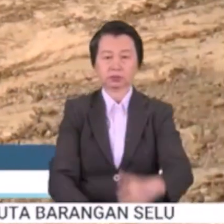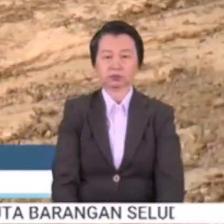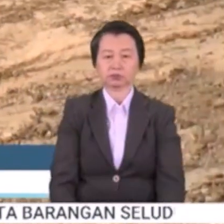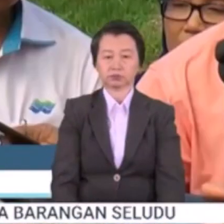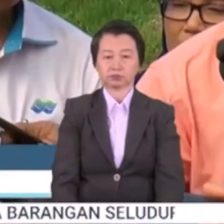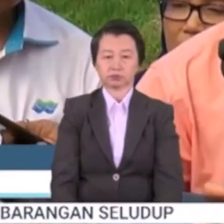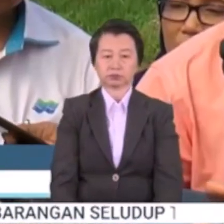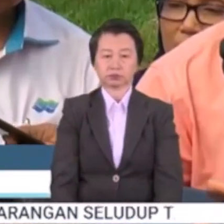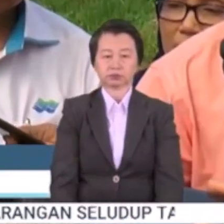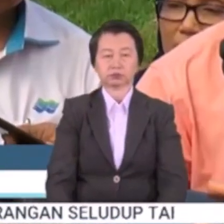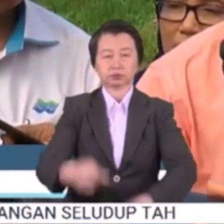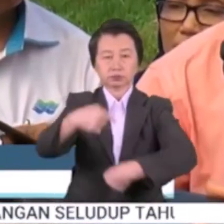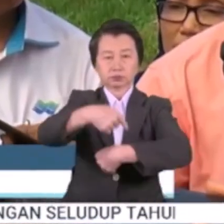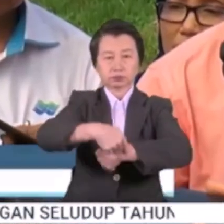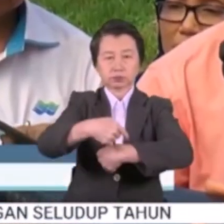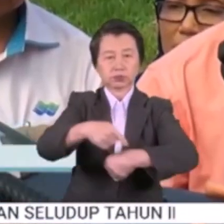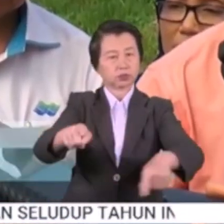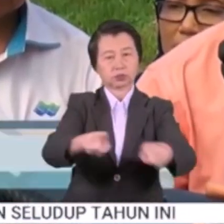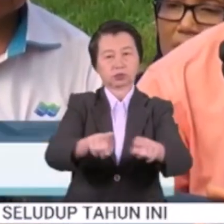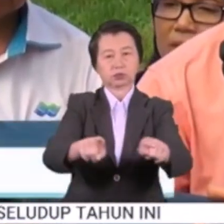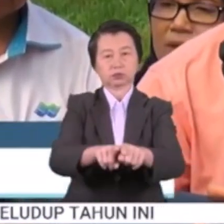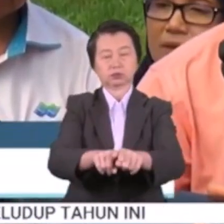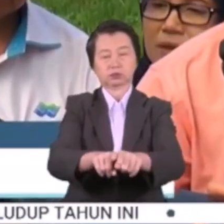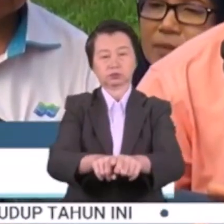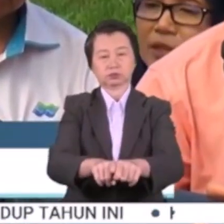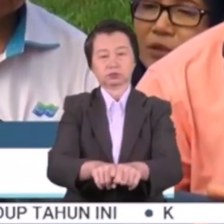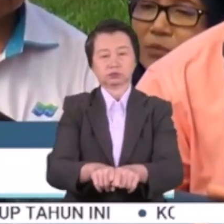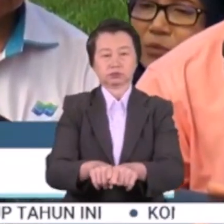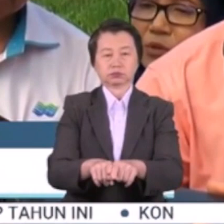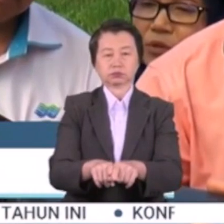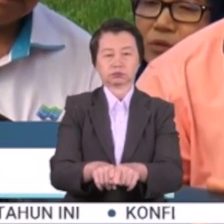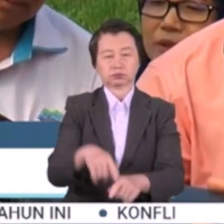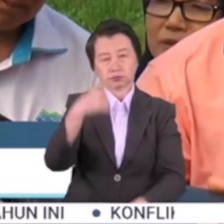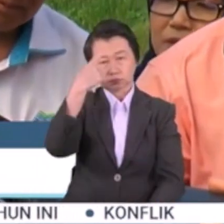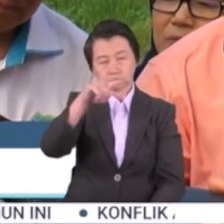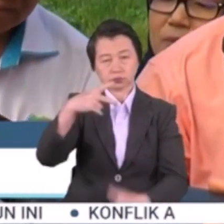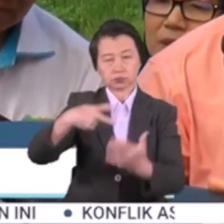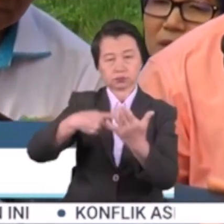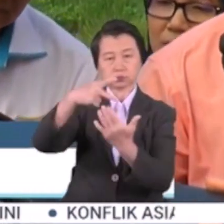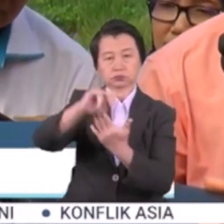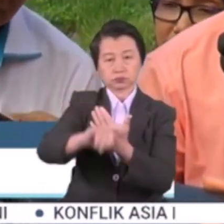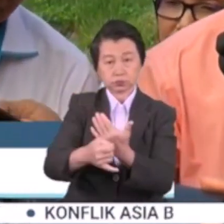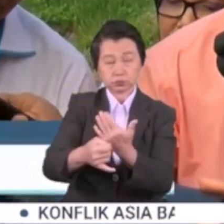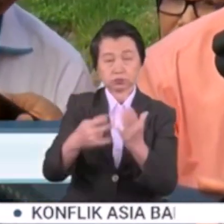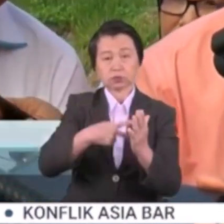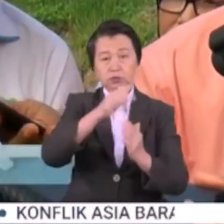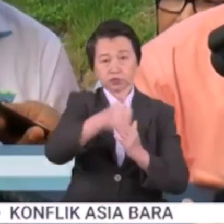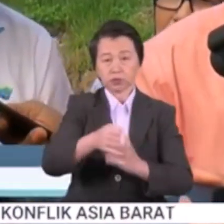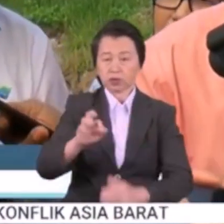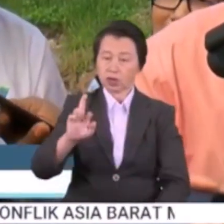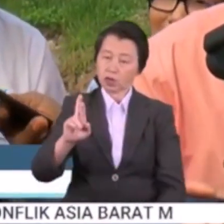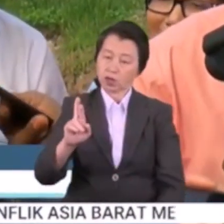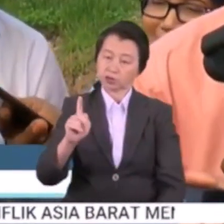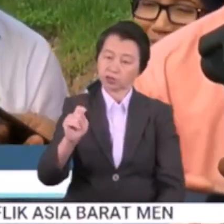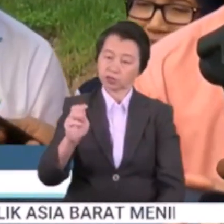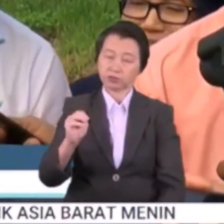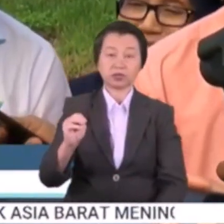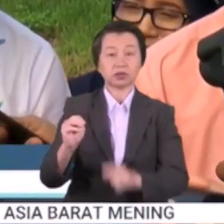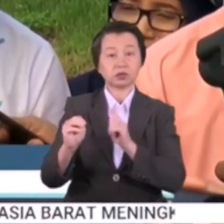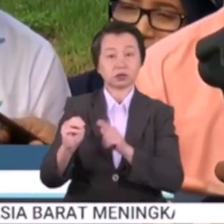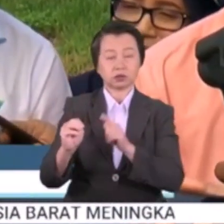Dickson pada masa yang sama juga untuk projek-projek rtb untuk tempatan